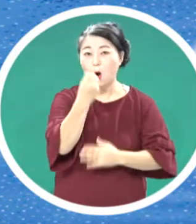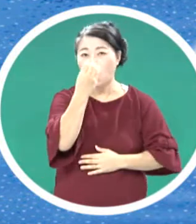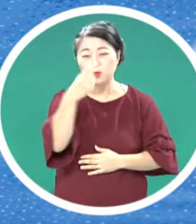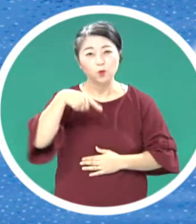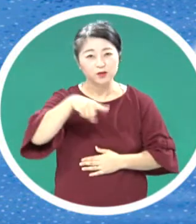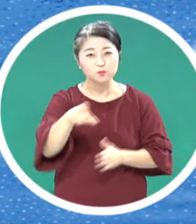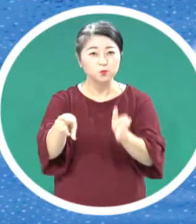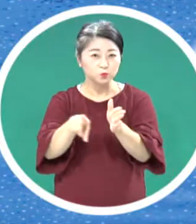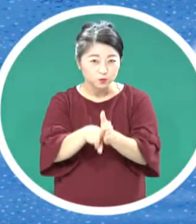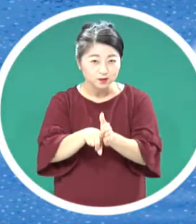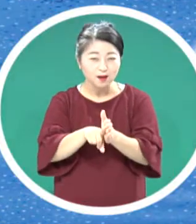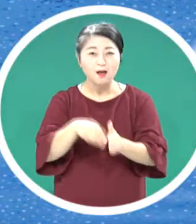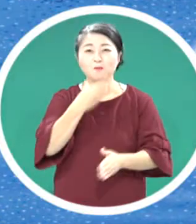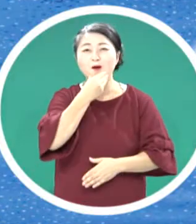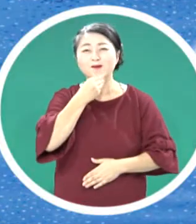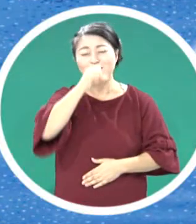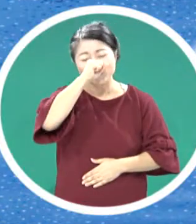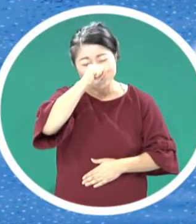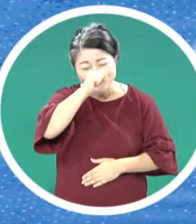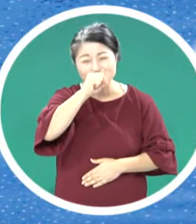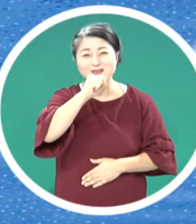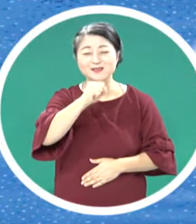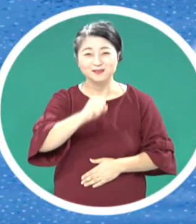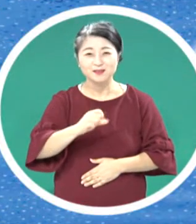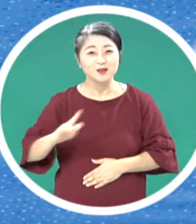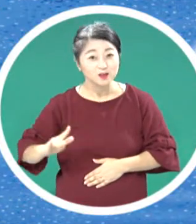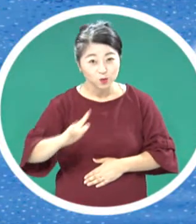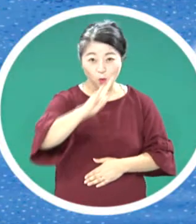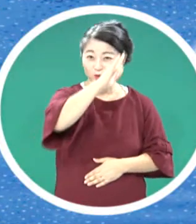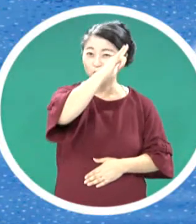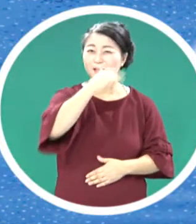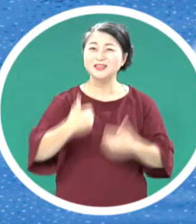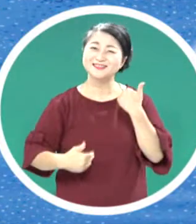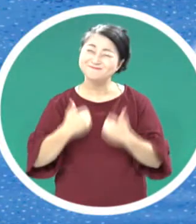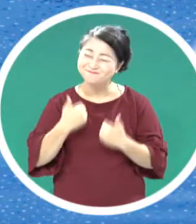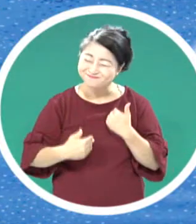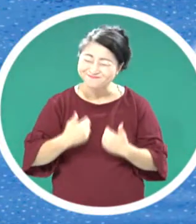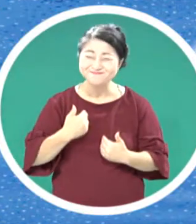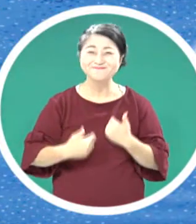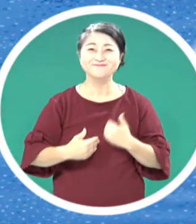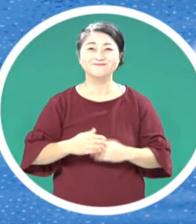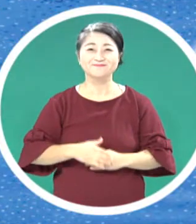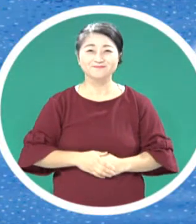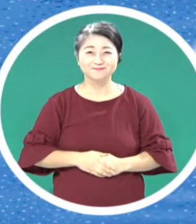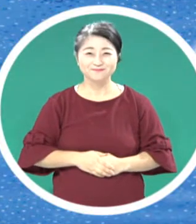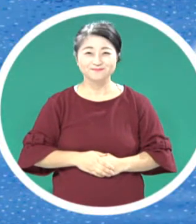広島空港がより便利に魅力的になっていきますね。空の旅楽しみましょう。